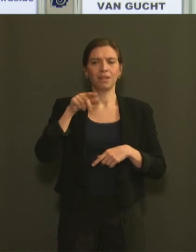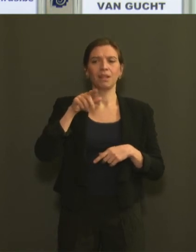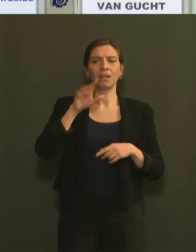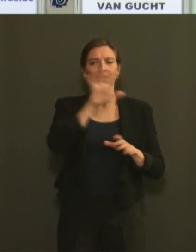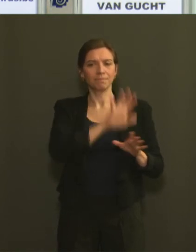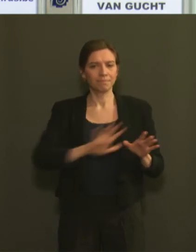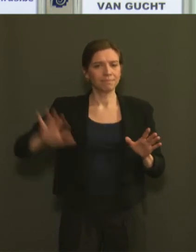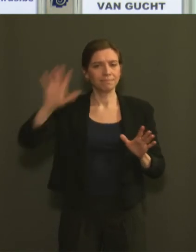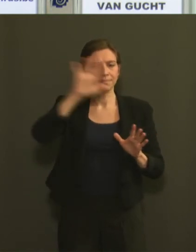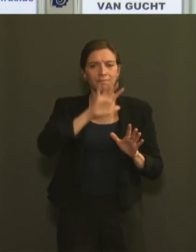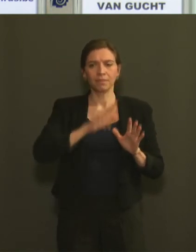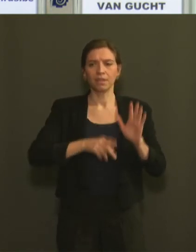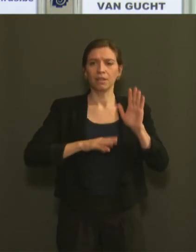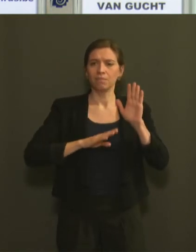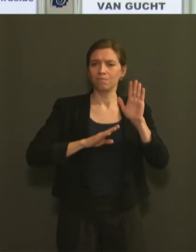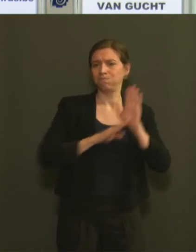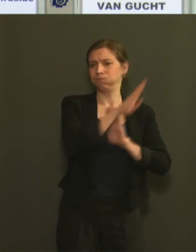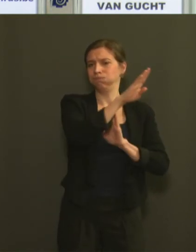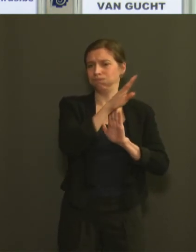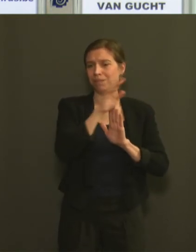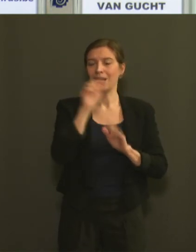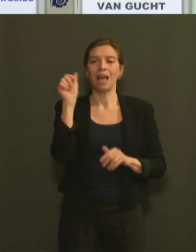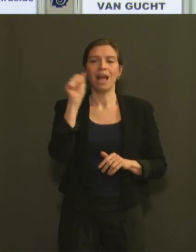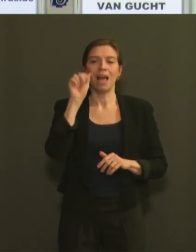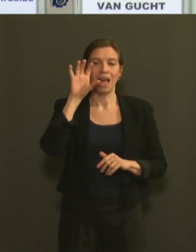un veste landre